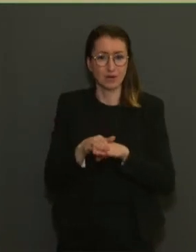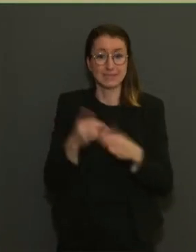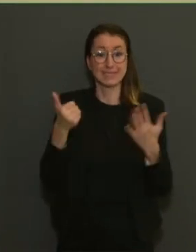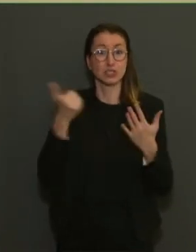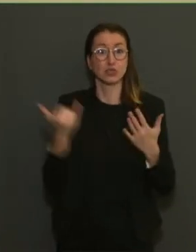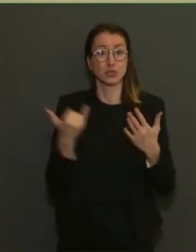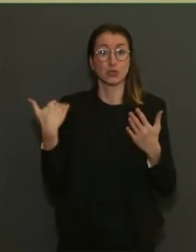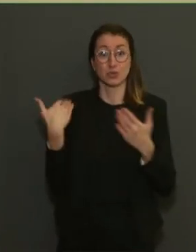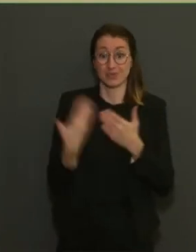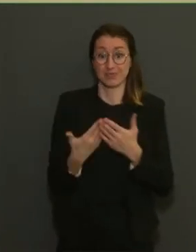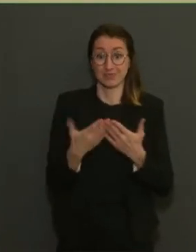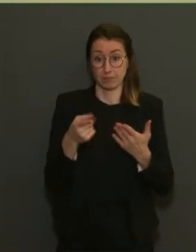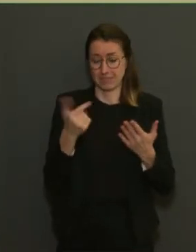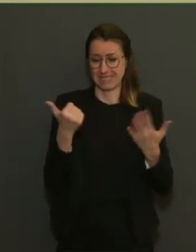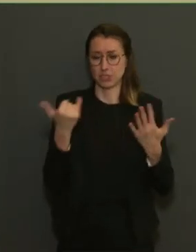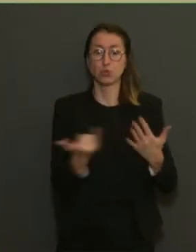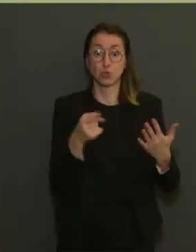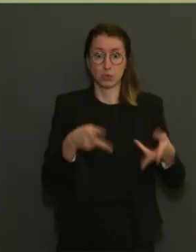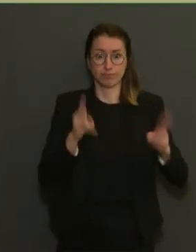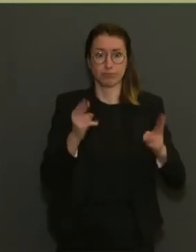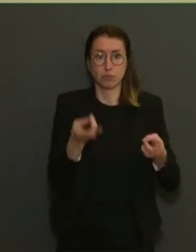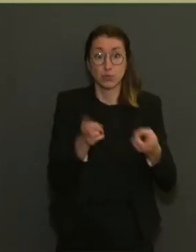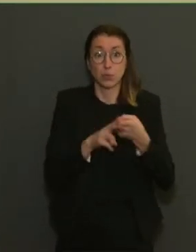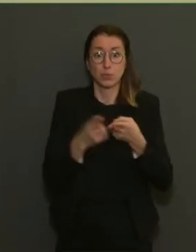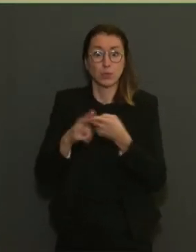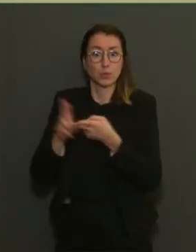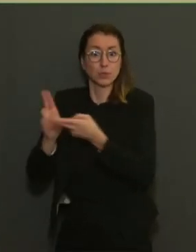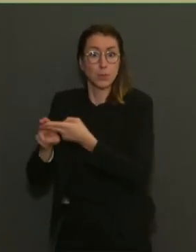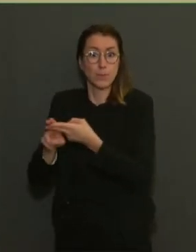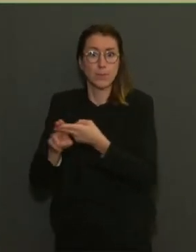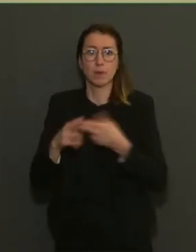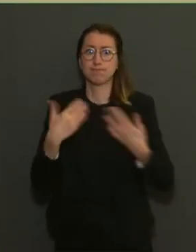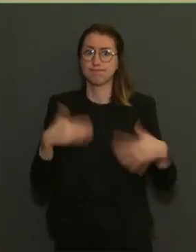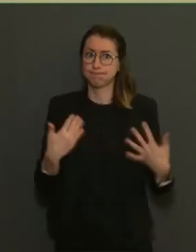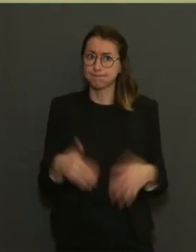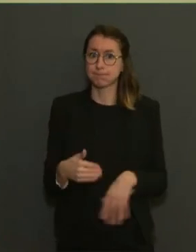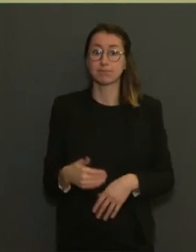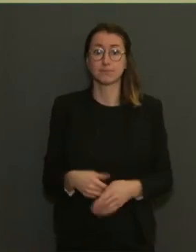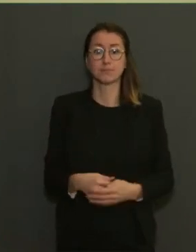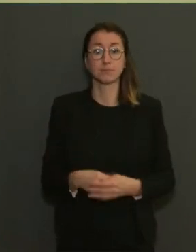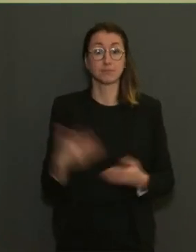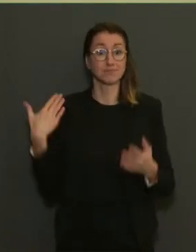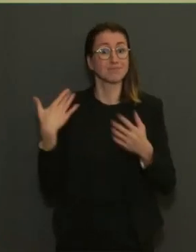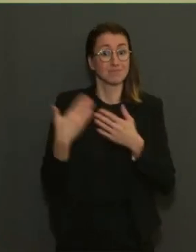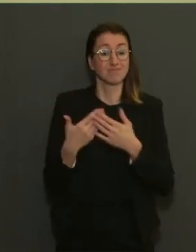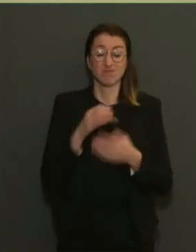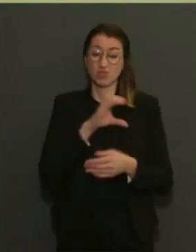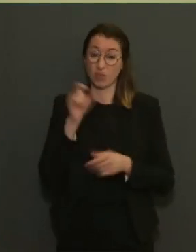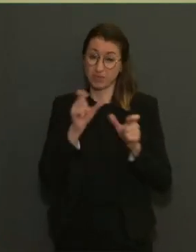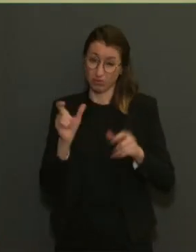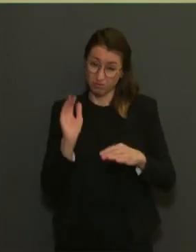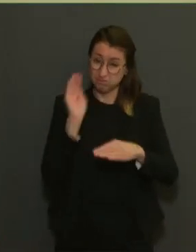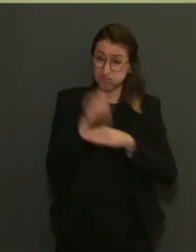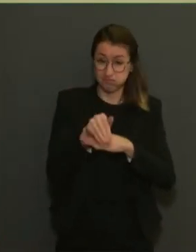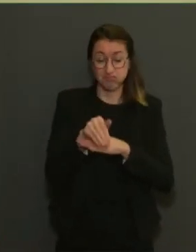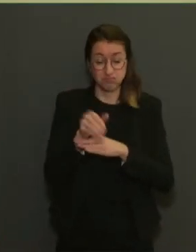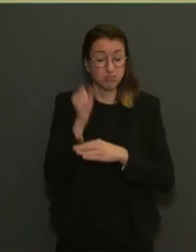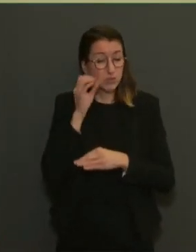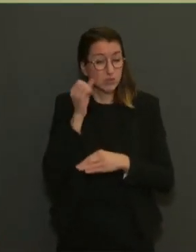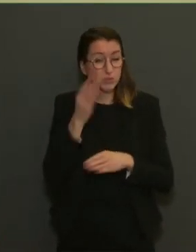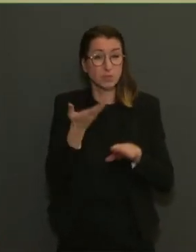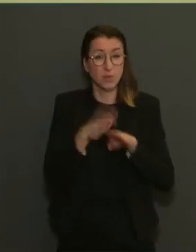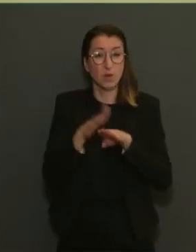avons pendant plusieurs jours eu plus de 100 décès par jour et on note actuellement en moyenne